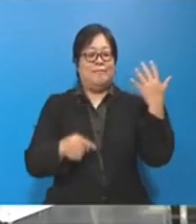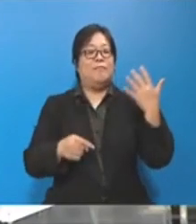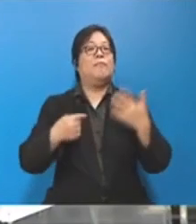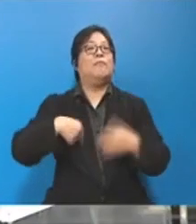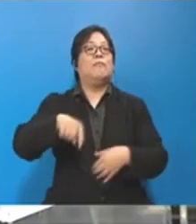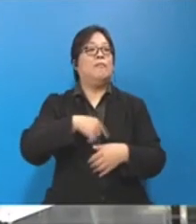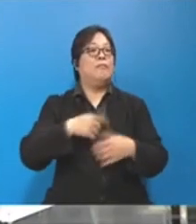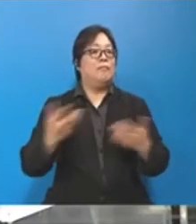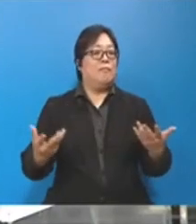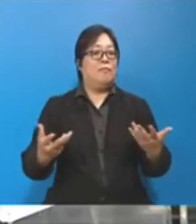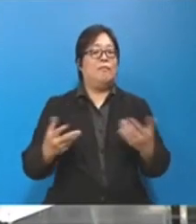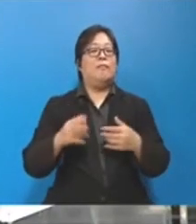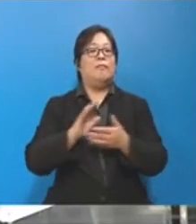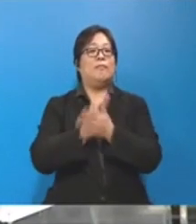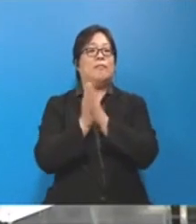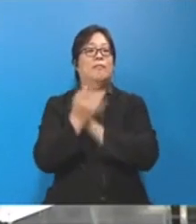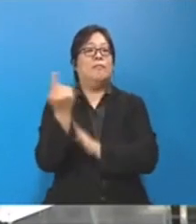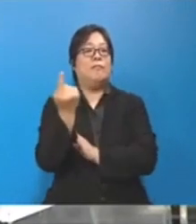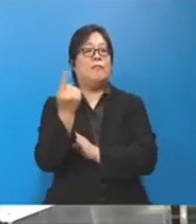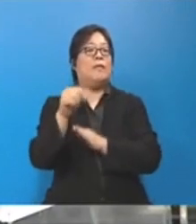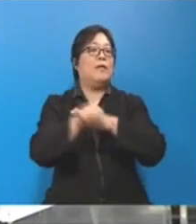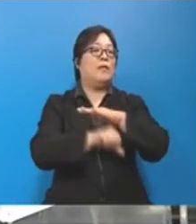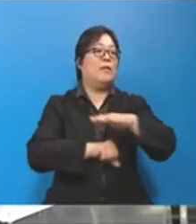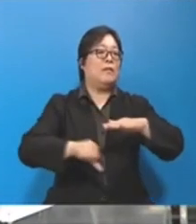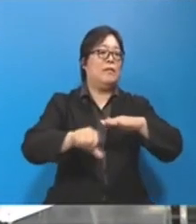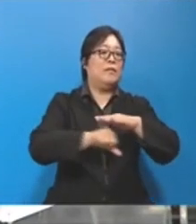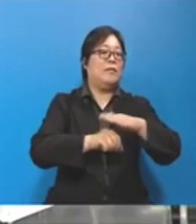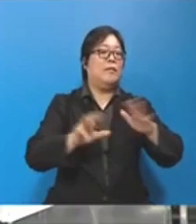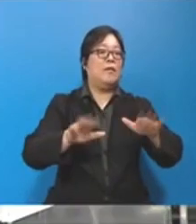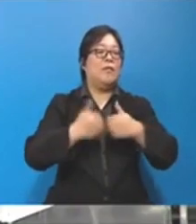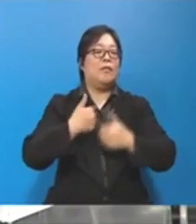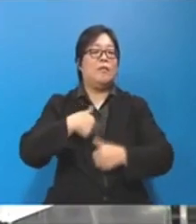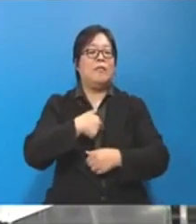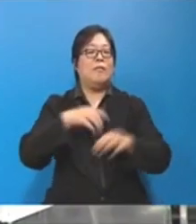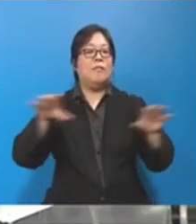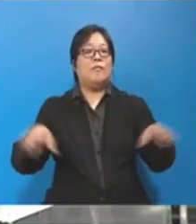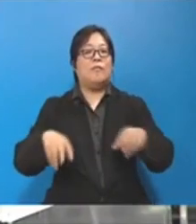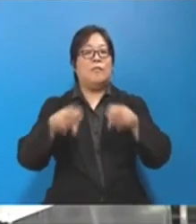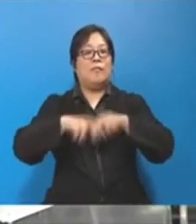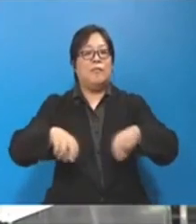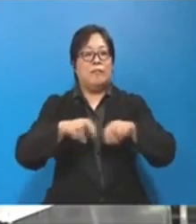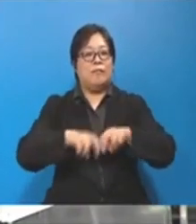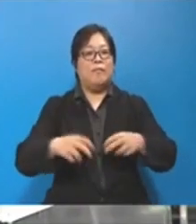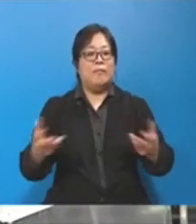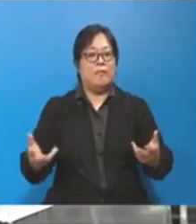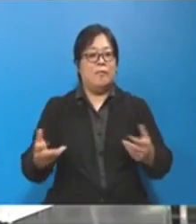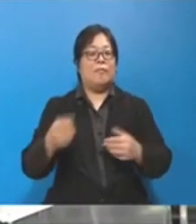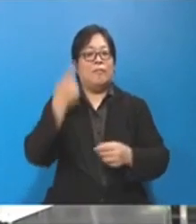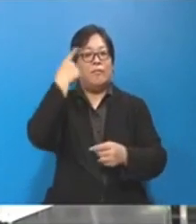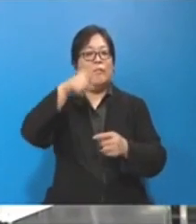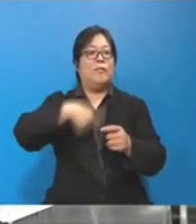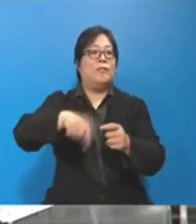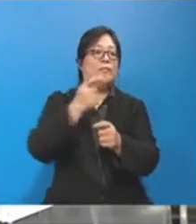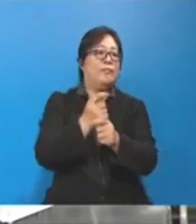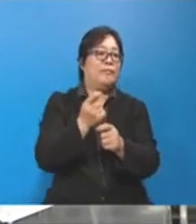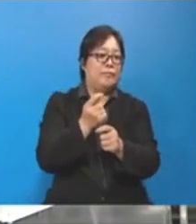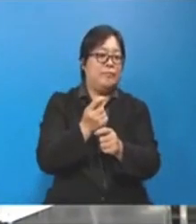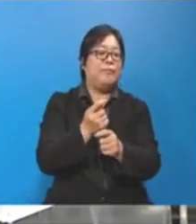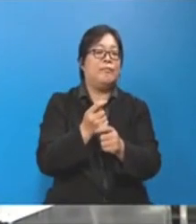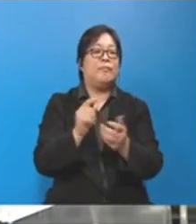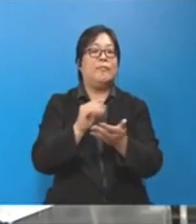menyebabkan kita menjadi satu asas bagaimana kita membuat kajian dalam kita menentukan